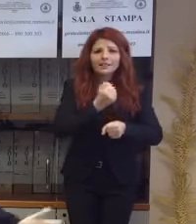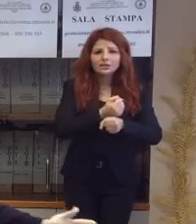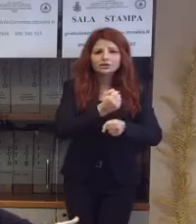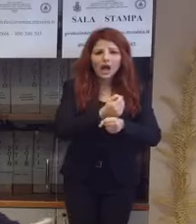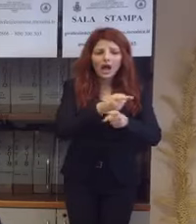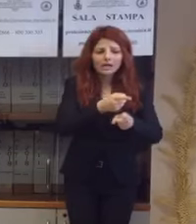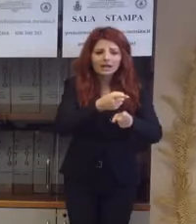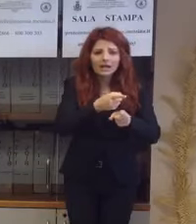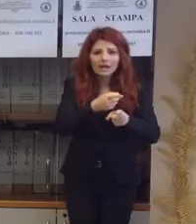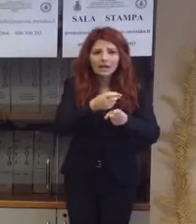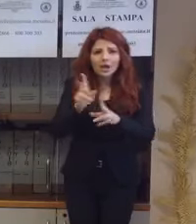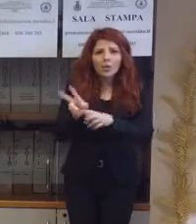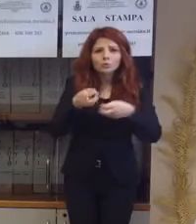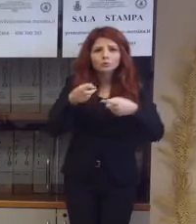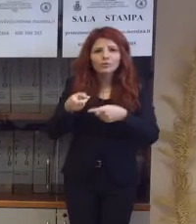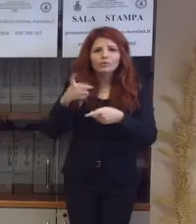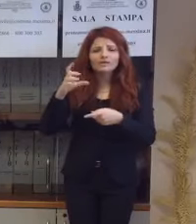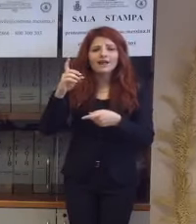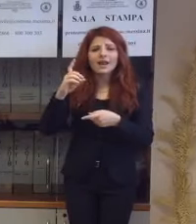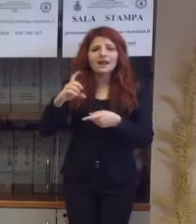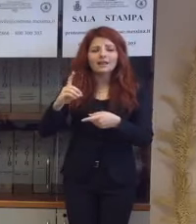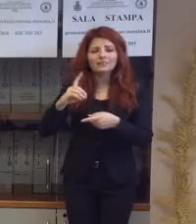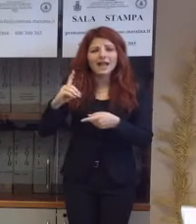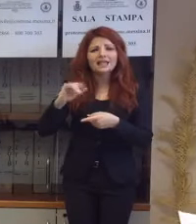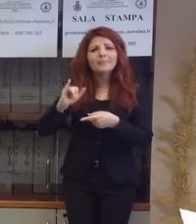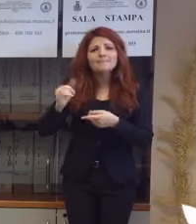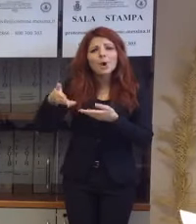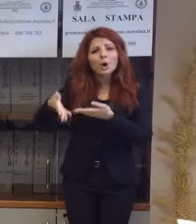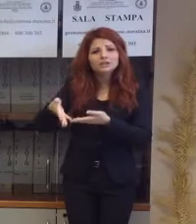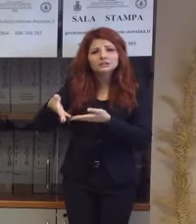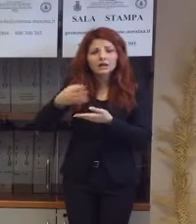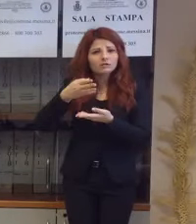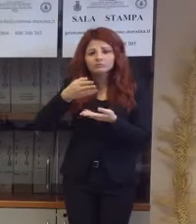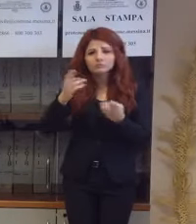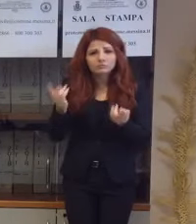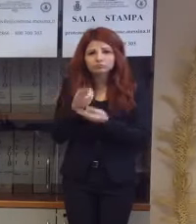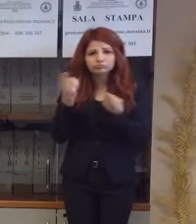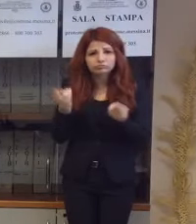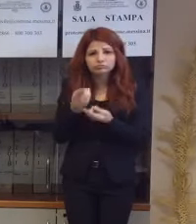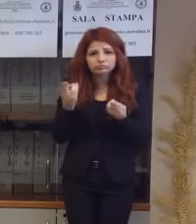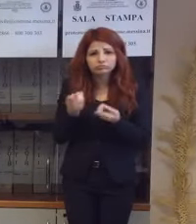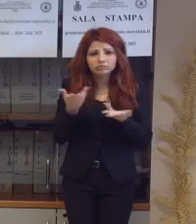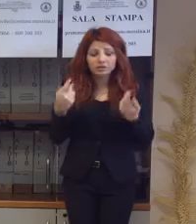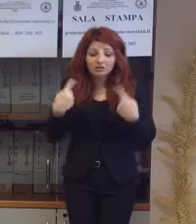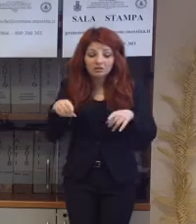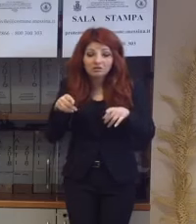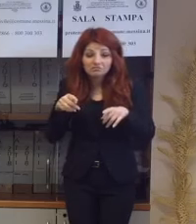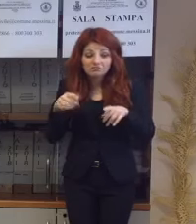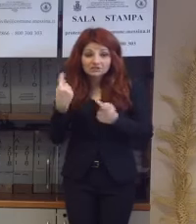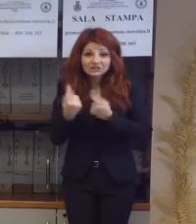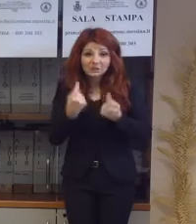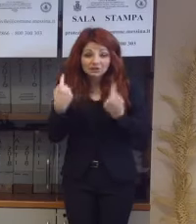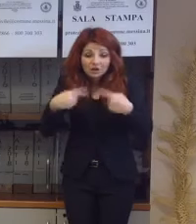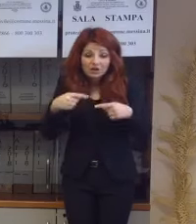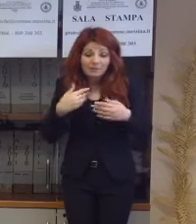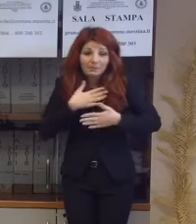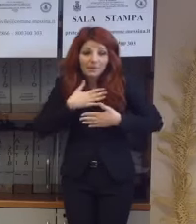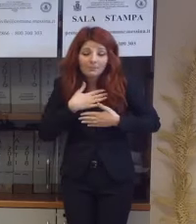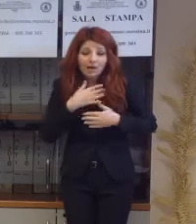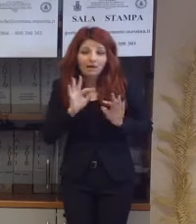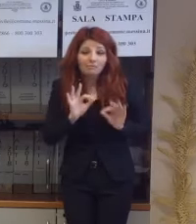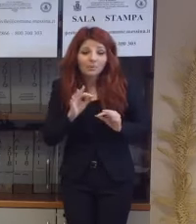questo, mi permettete, è una grande puttanata contabile, chiamiamolo in questi termini,